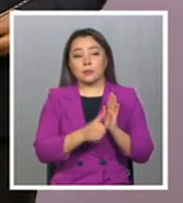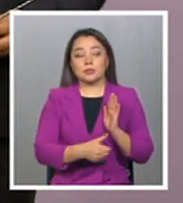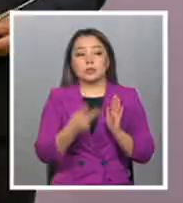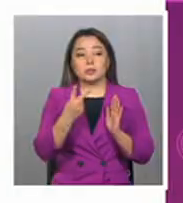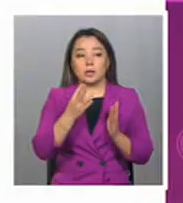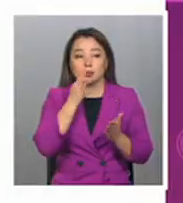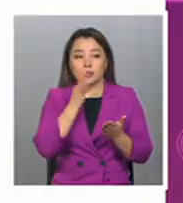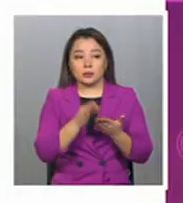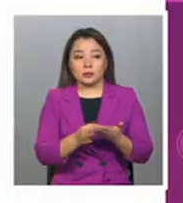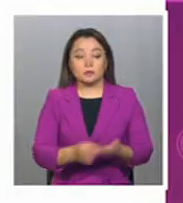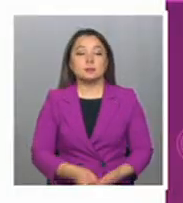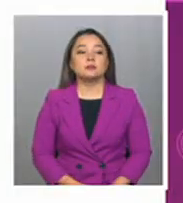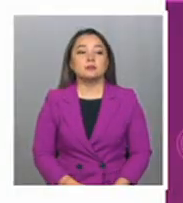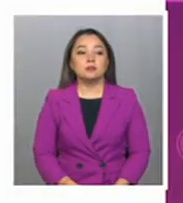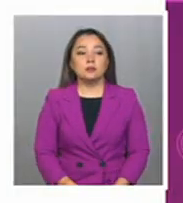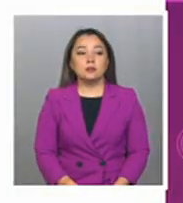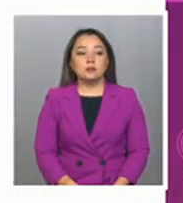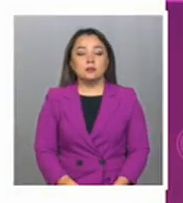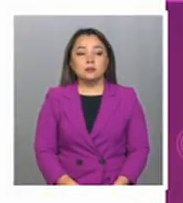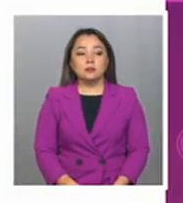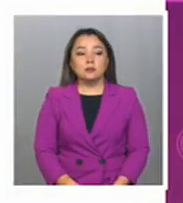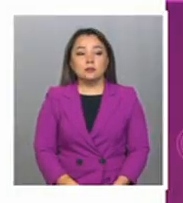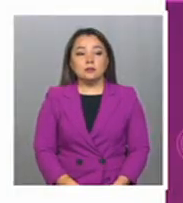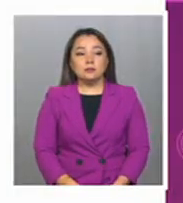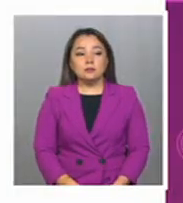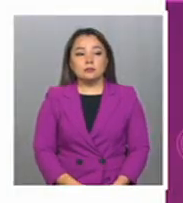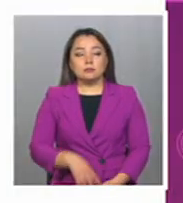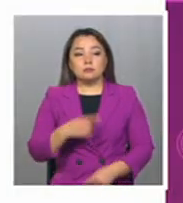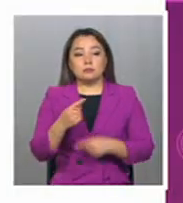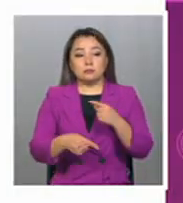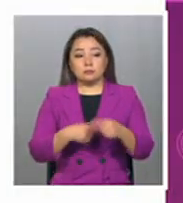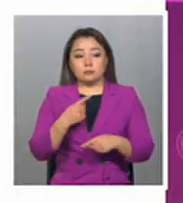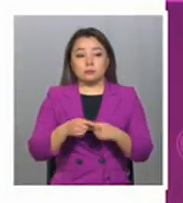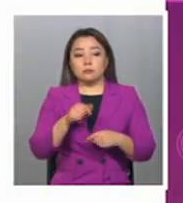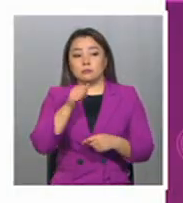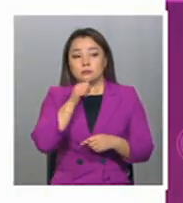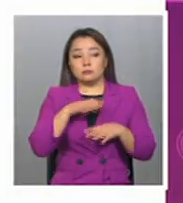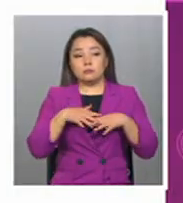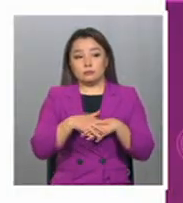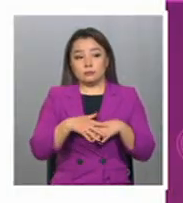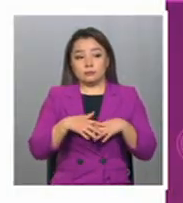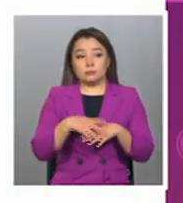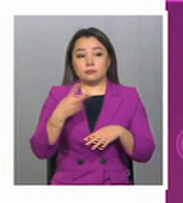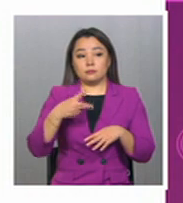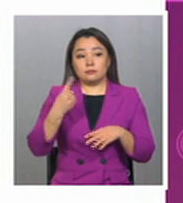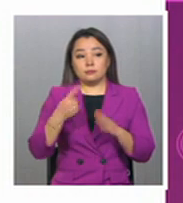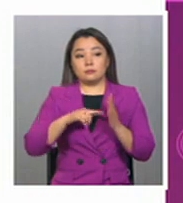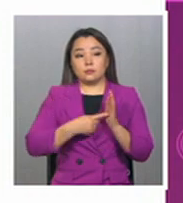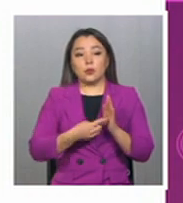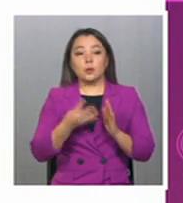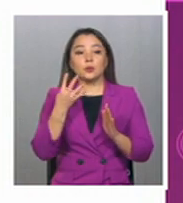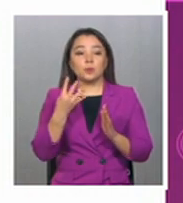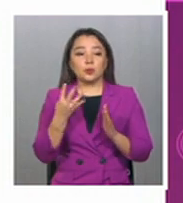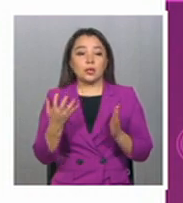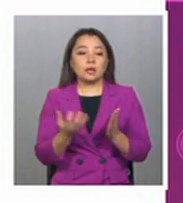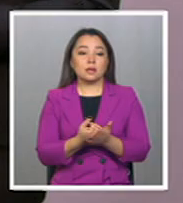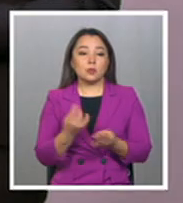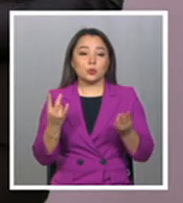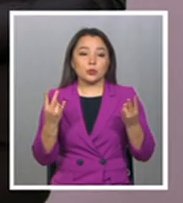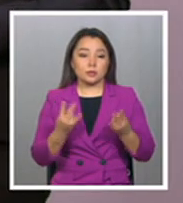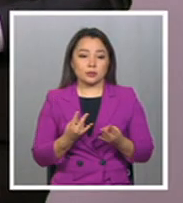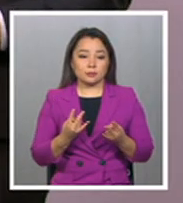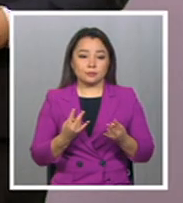62-ге тенеген. Балалар, келесі өрнекте 21 мен 4-тің көбейтіндісін табу қажет.